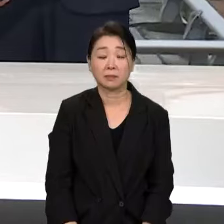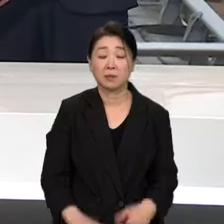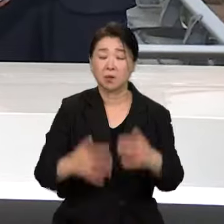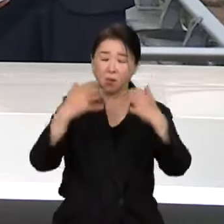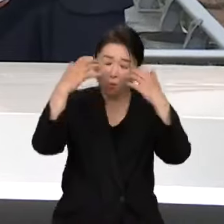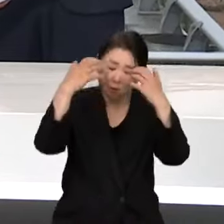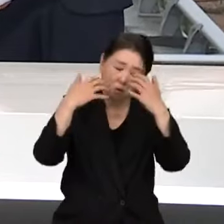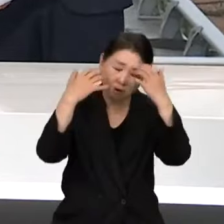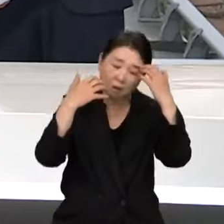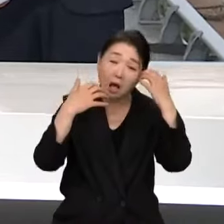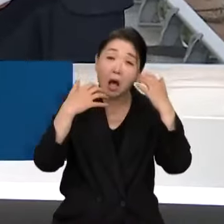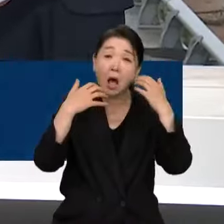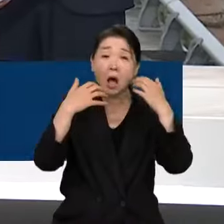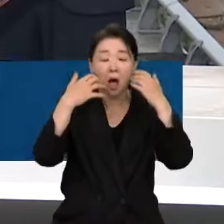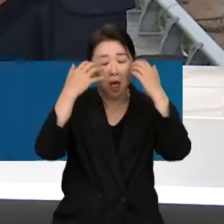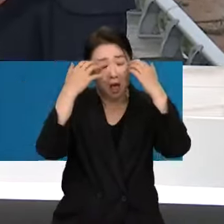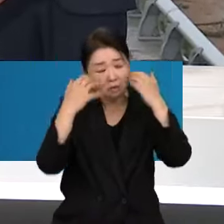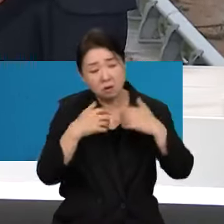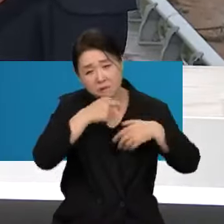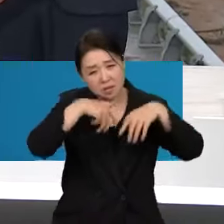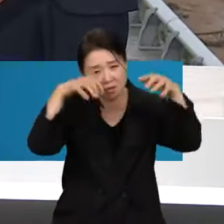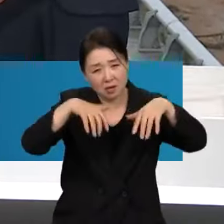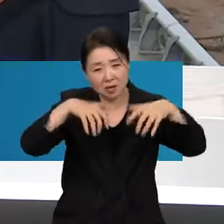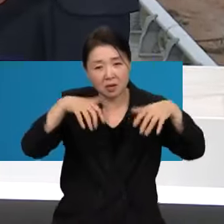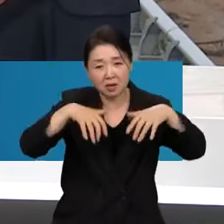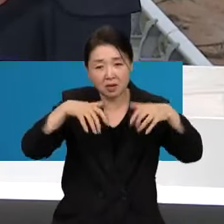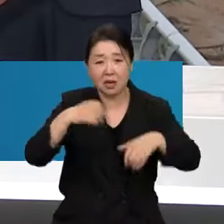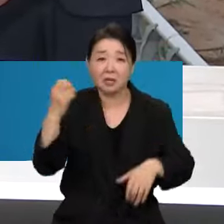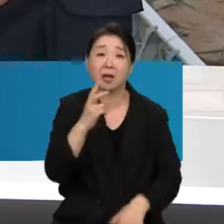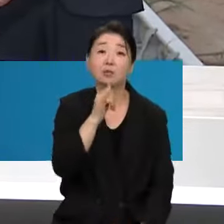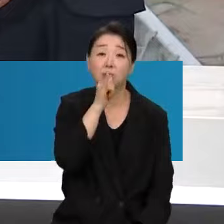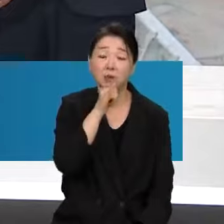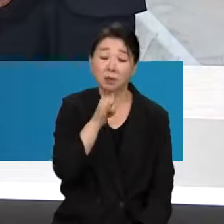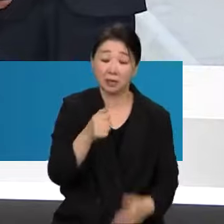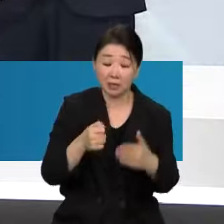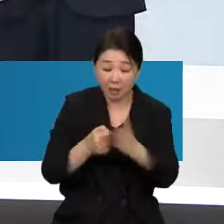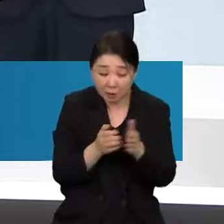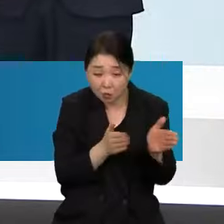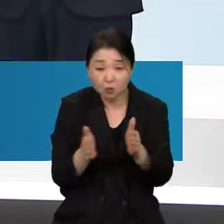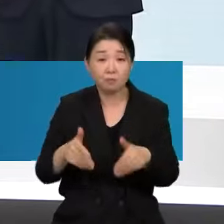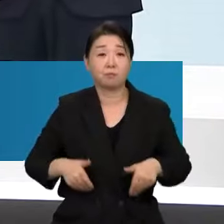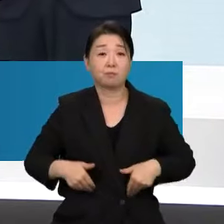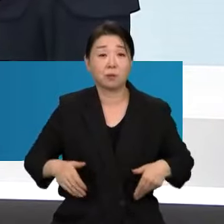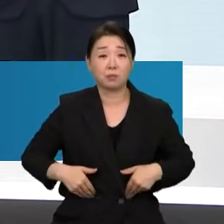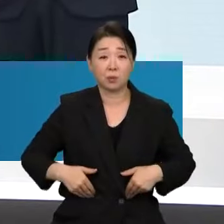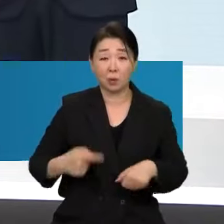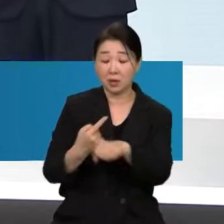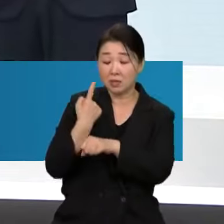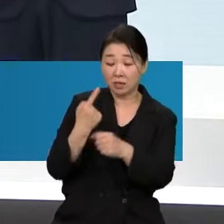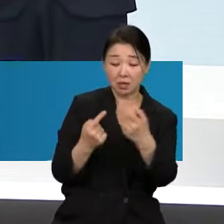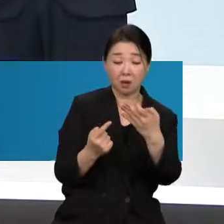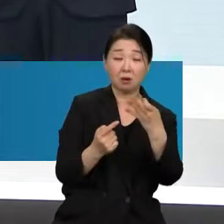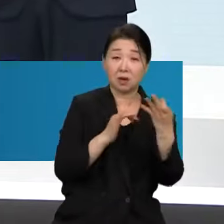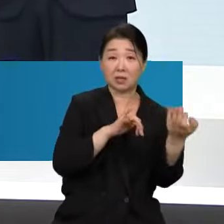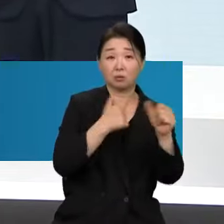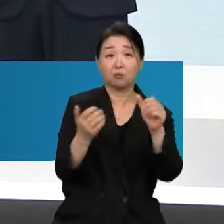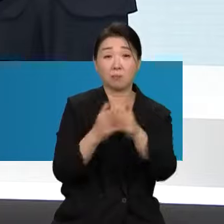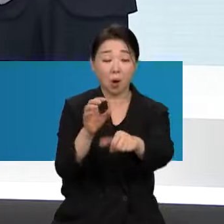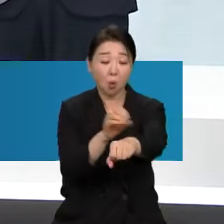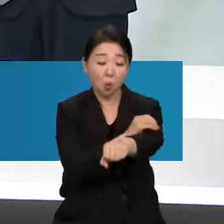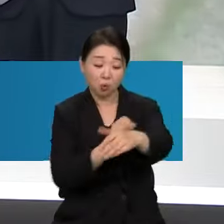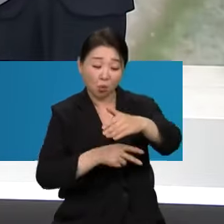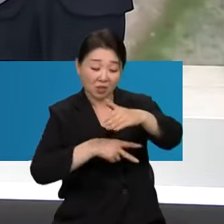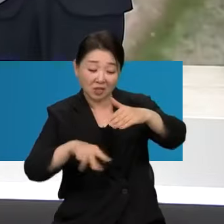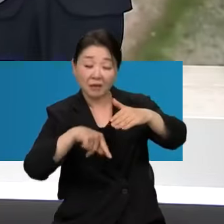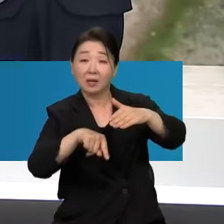올여름은 덥기도 덥지만 비도 더 많이 올 걸로 예상되는만큼 대비가 필요합니다 지난해 14명이 숨진 오송 지하차도 참사 같은